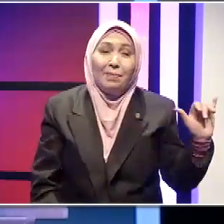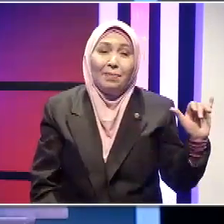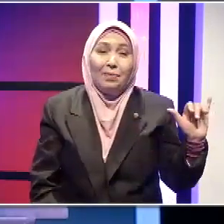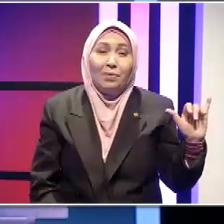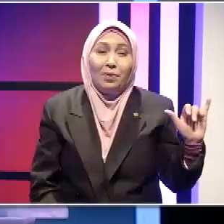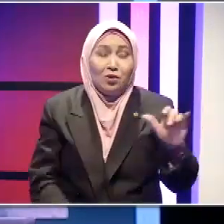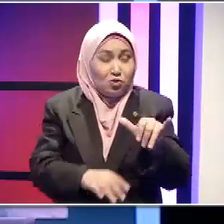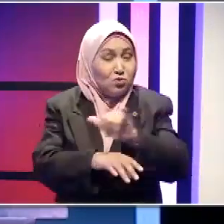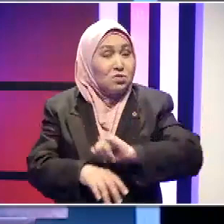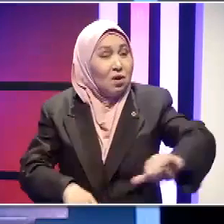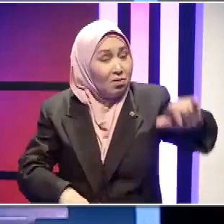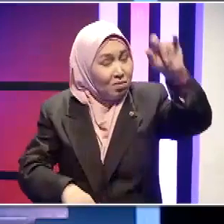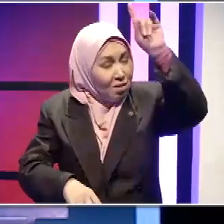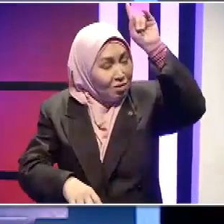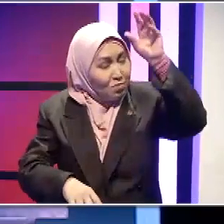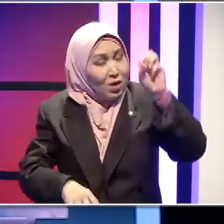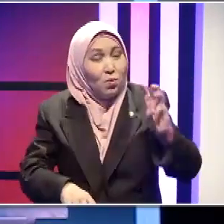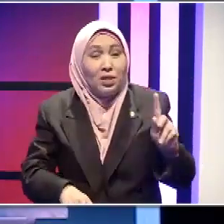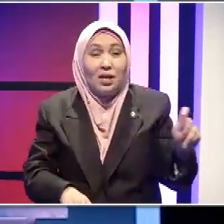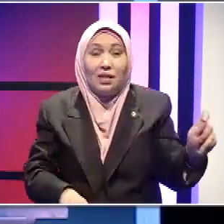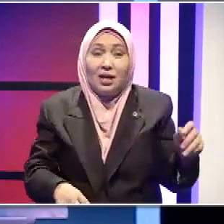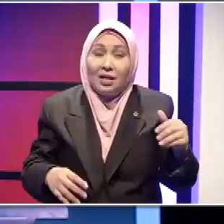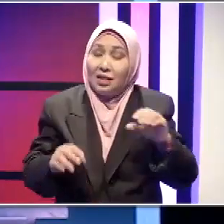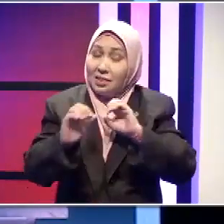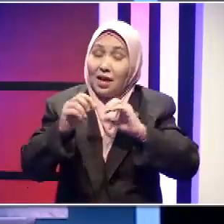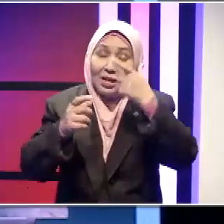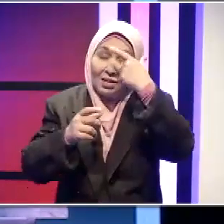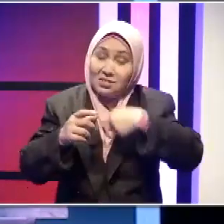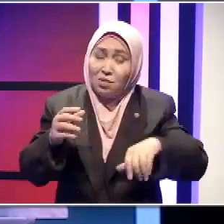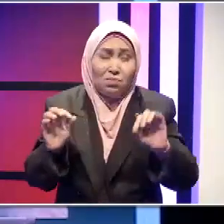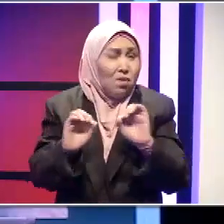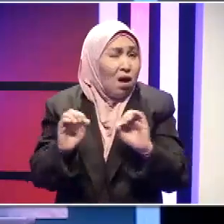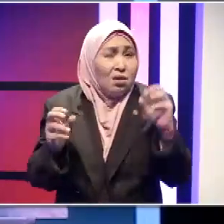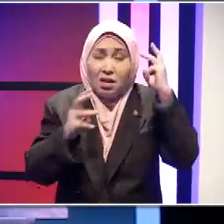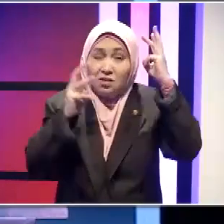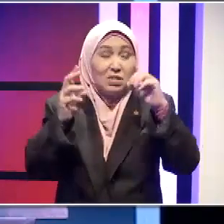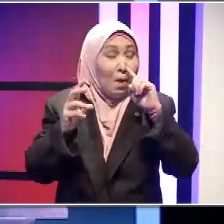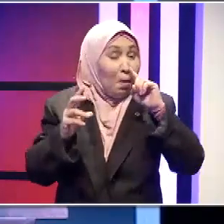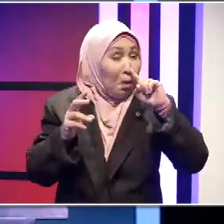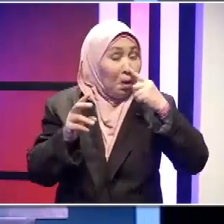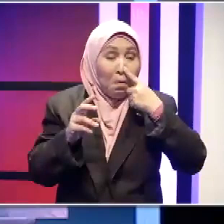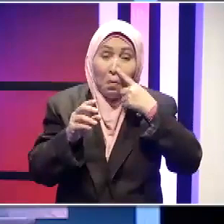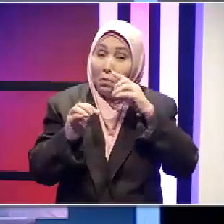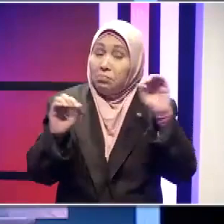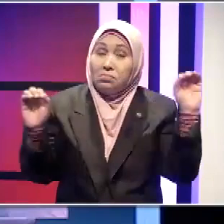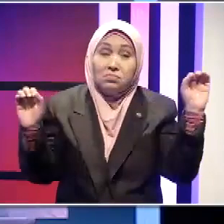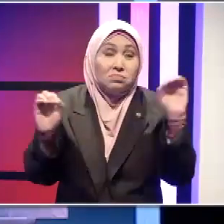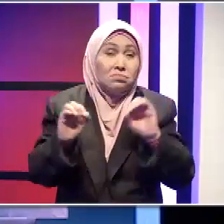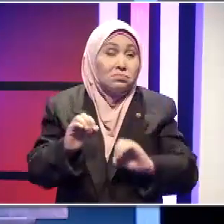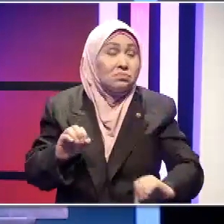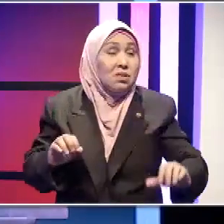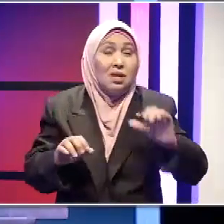surga Allah subhanahu wa ta'ala tiada duka jadi resah jemu tidak ada tidak akan beberapa